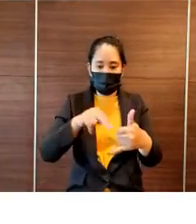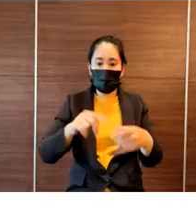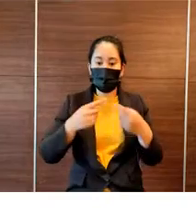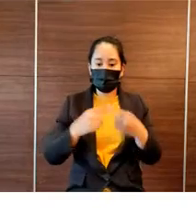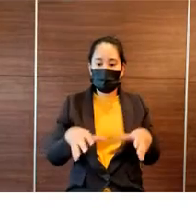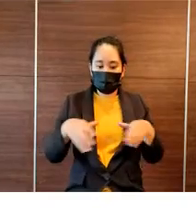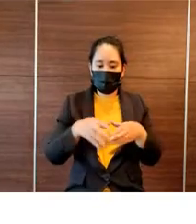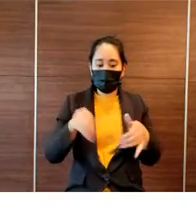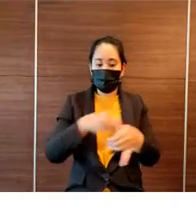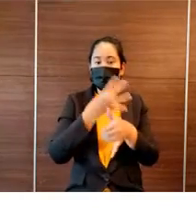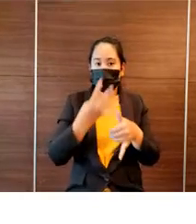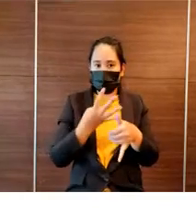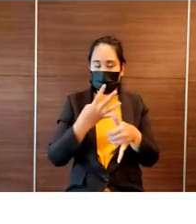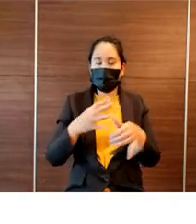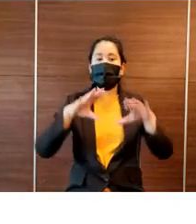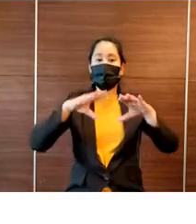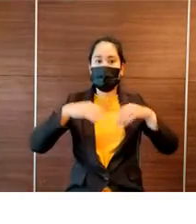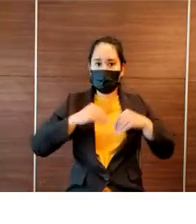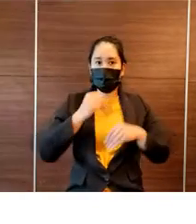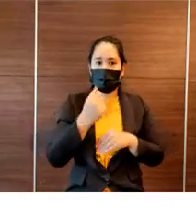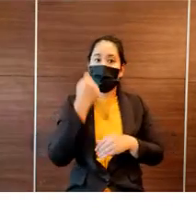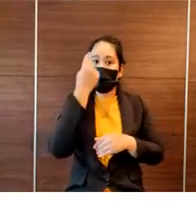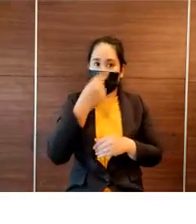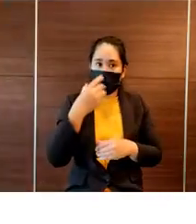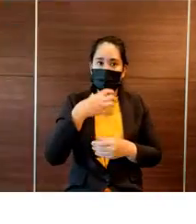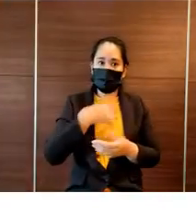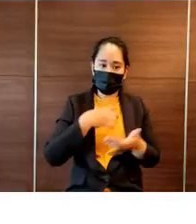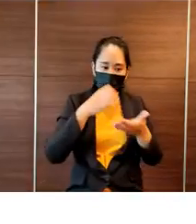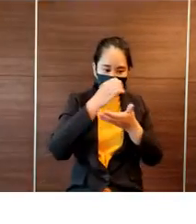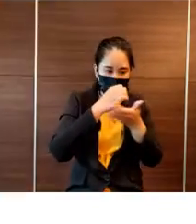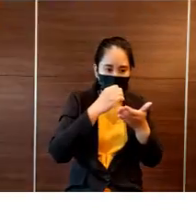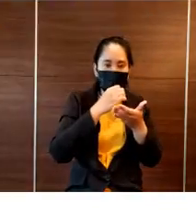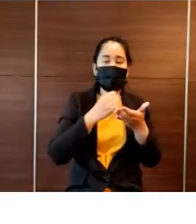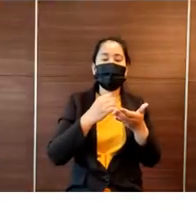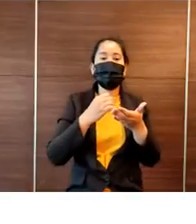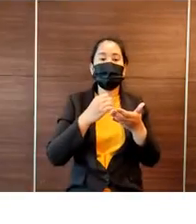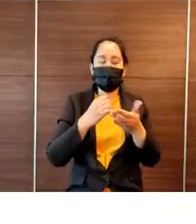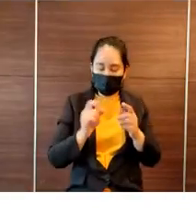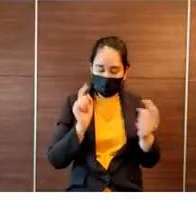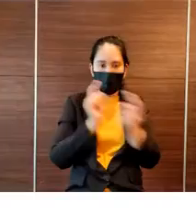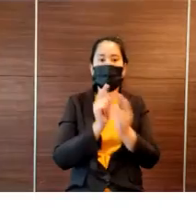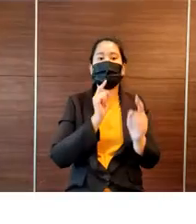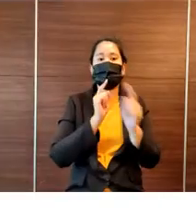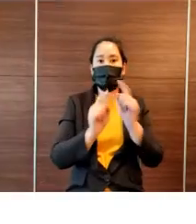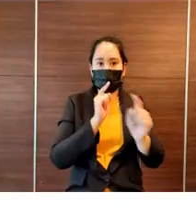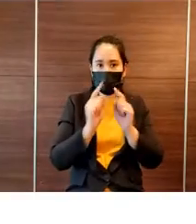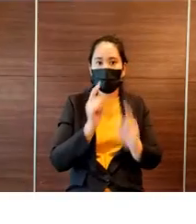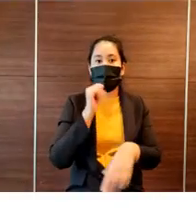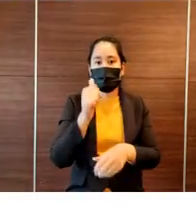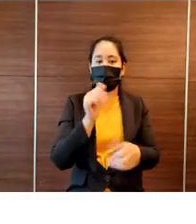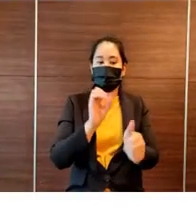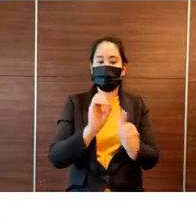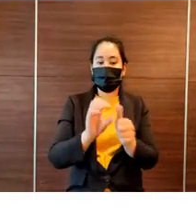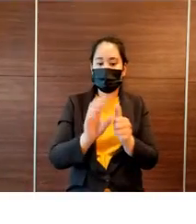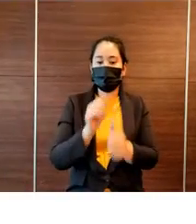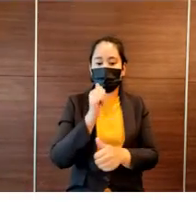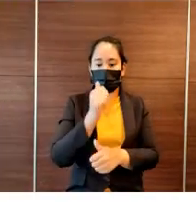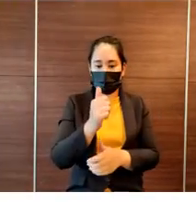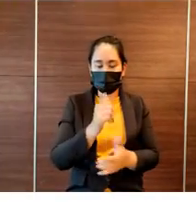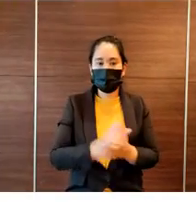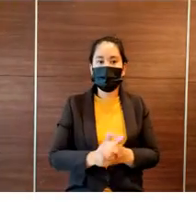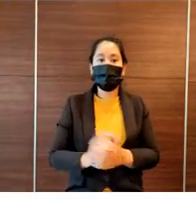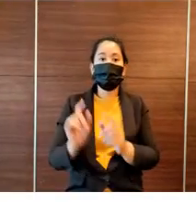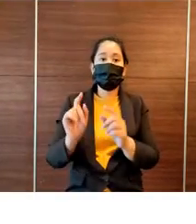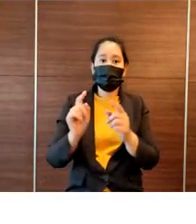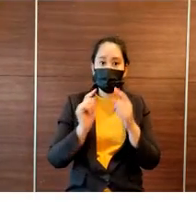สีรุ้งเป็นมิตรกับคนที่ยังใช้อยู่และต้องการที่จะใช้อย่างปลอดภัยนะคะเดินเข้ามาหาเราได้นะคะตอบคำถามพี่ทิศว่า